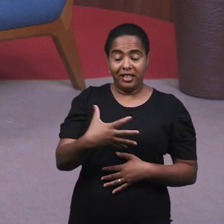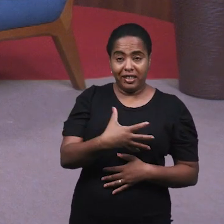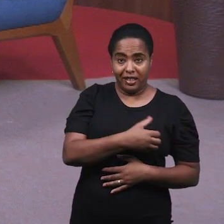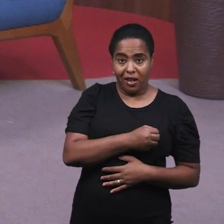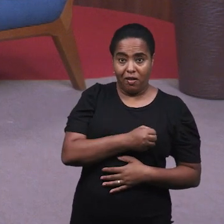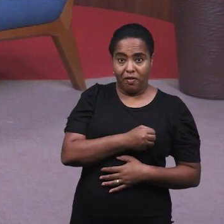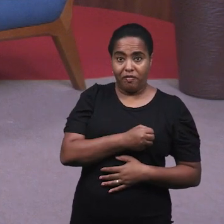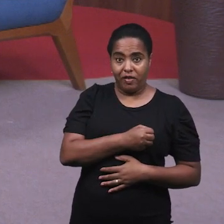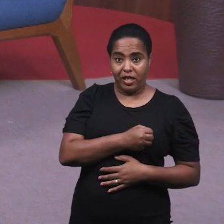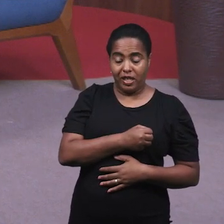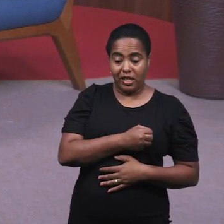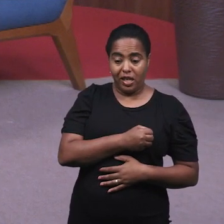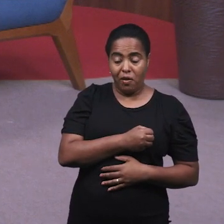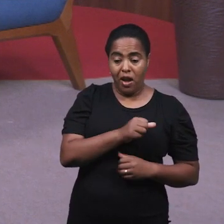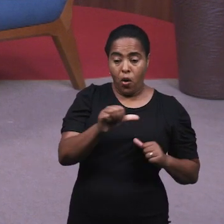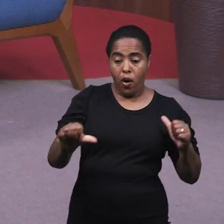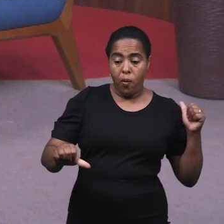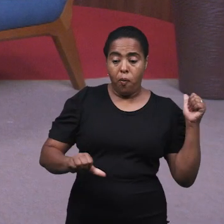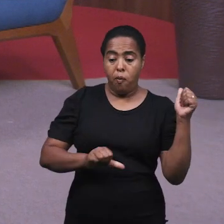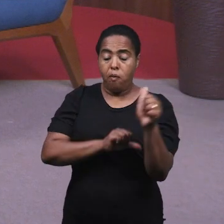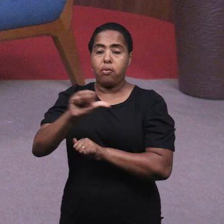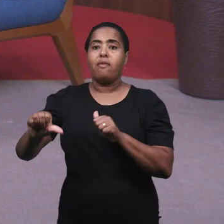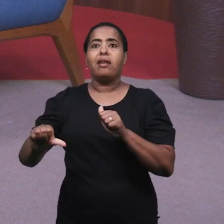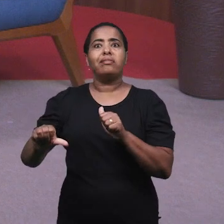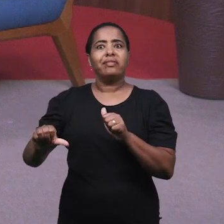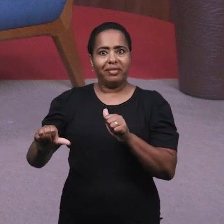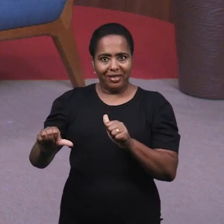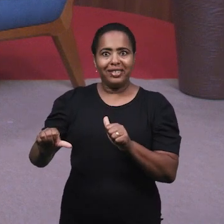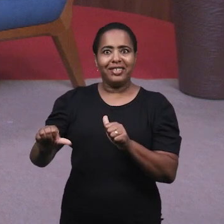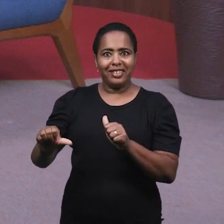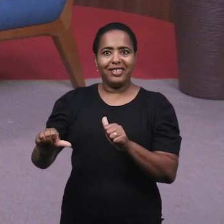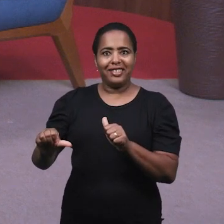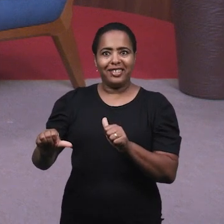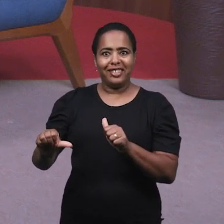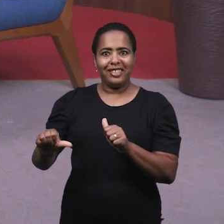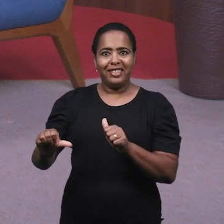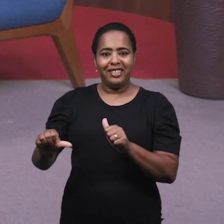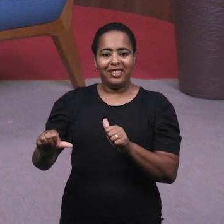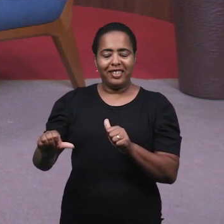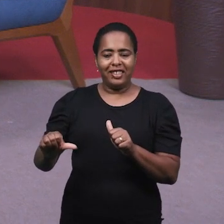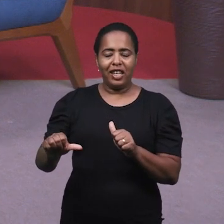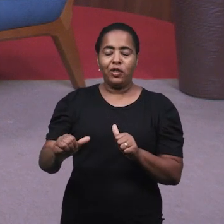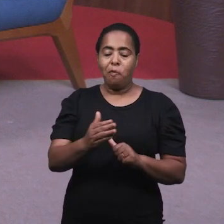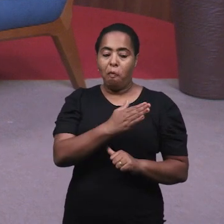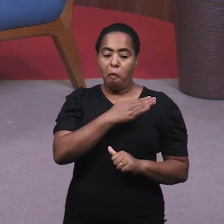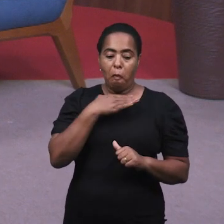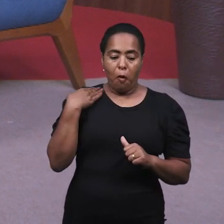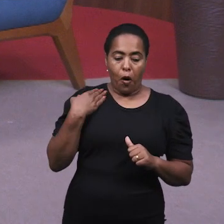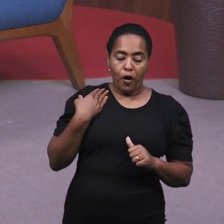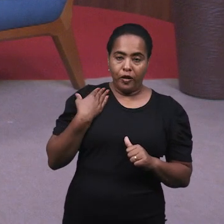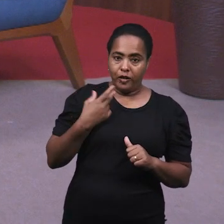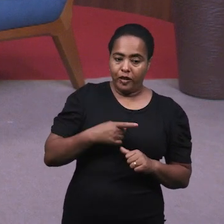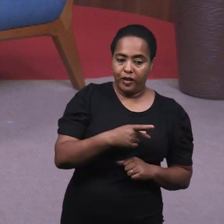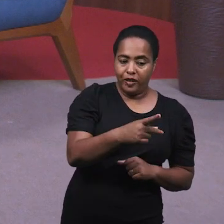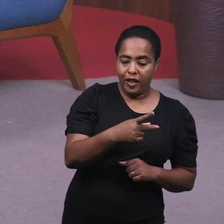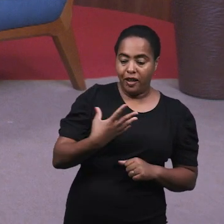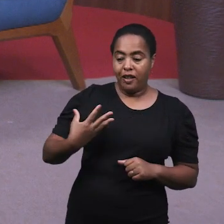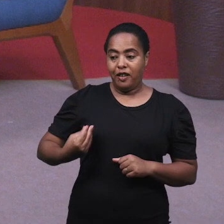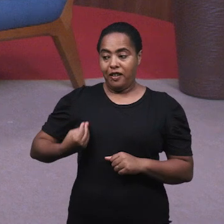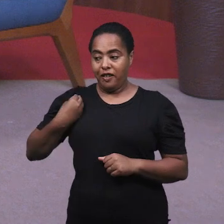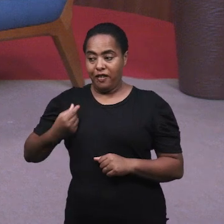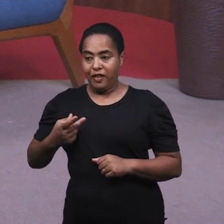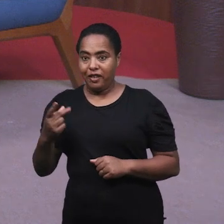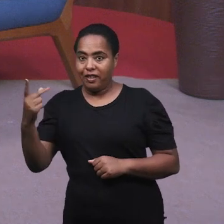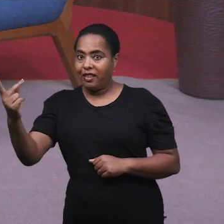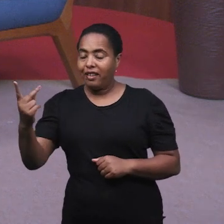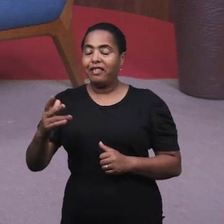c'est un échappatoire. C'est passer de la mort éternelle vers la vie éternelle. Ce texte, tout le texte